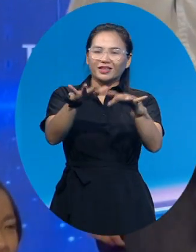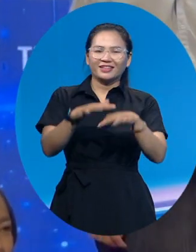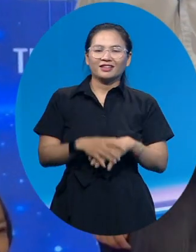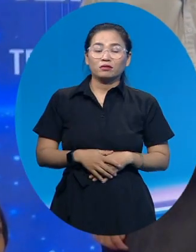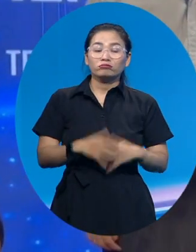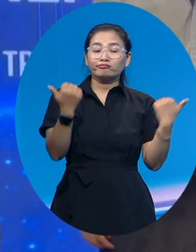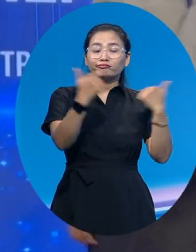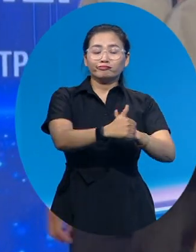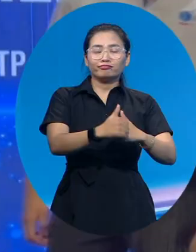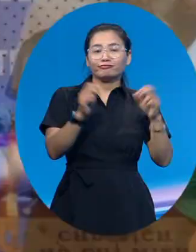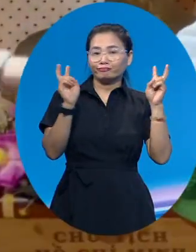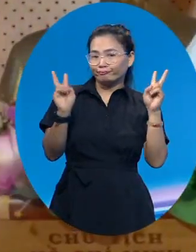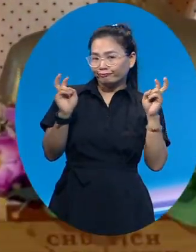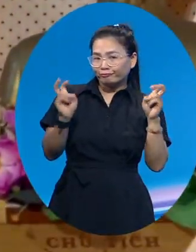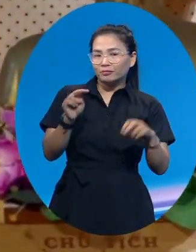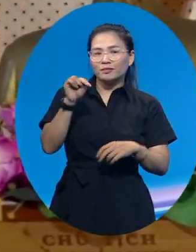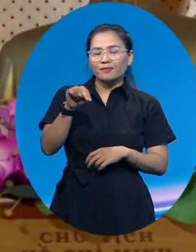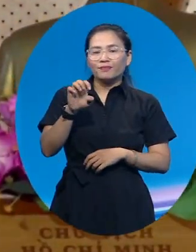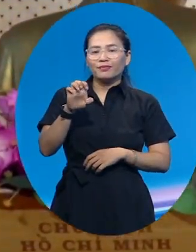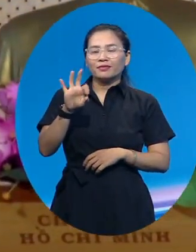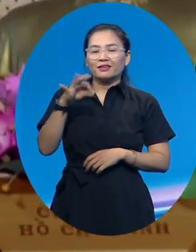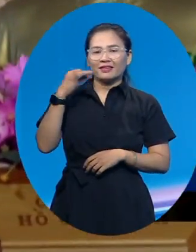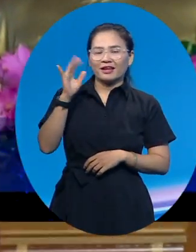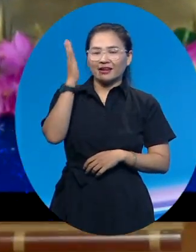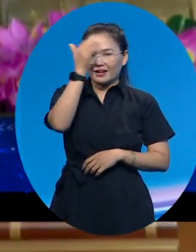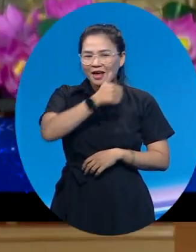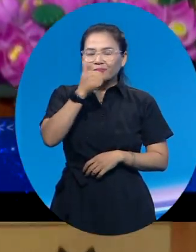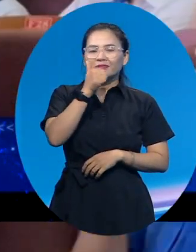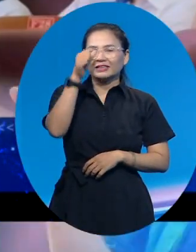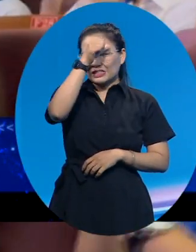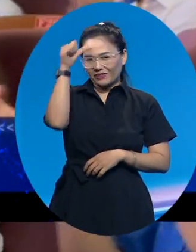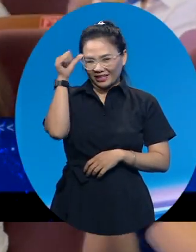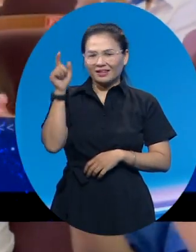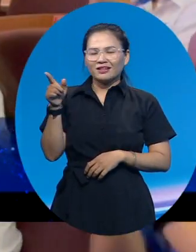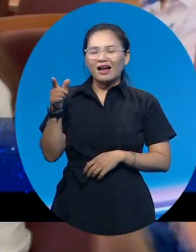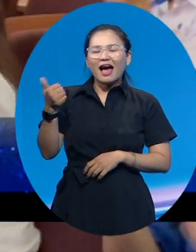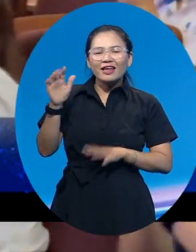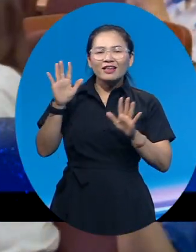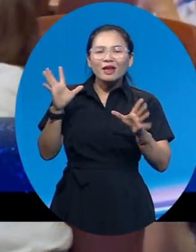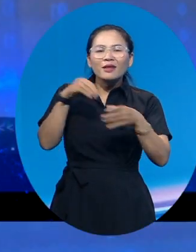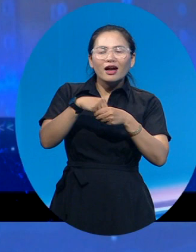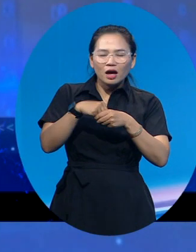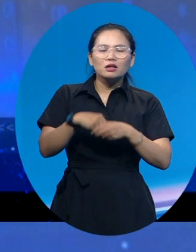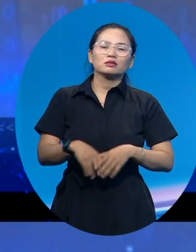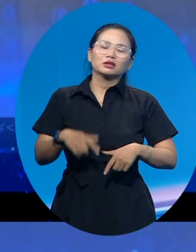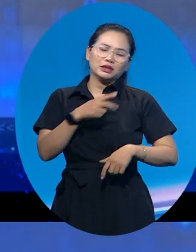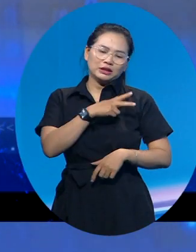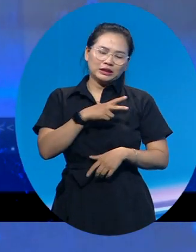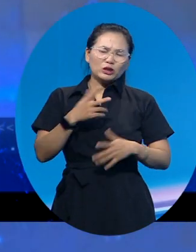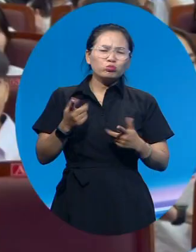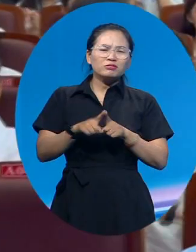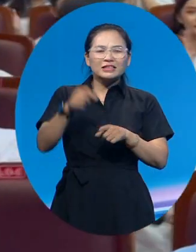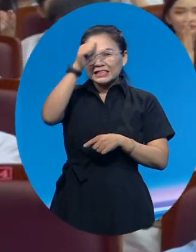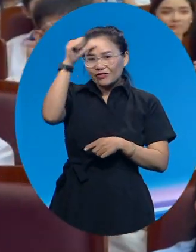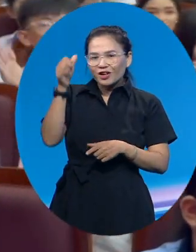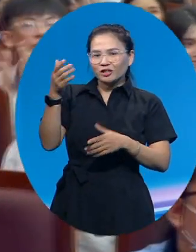Cuộc thi nét đẹp sinh viên trường Đại học Công thương Thành phố Hồ Chí Minh dành cho tất cả sinh viên đang theo học tại trường. Đây là hoạt động nhằm tạo điều kiện cho sinh viên rèn luyện